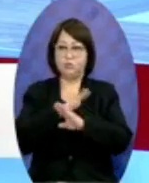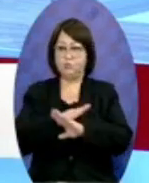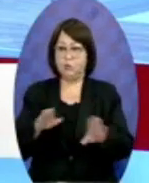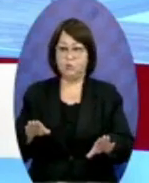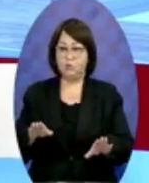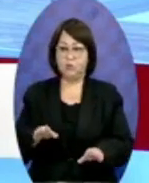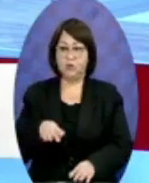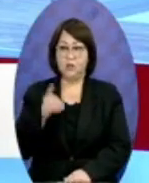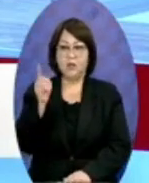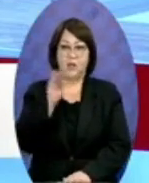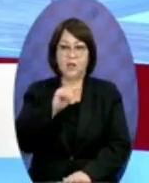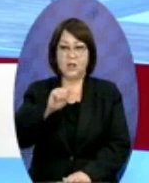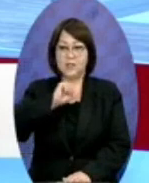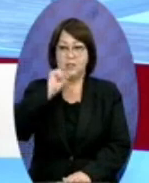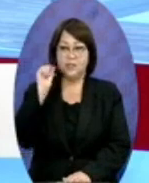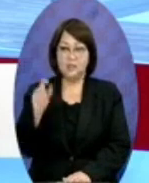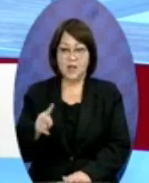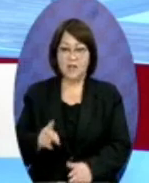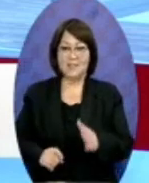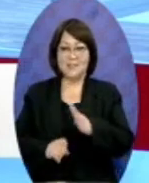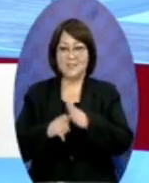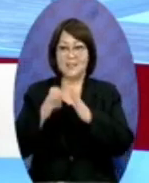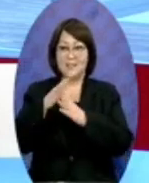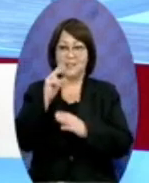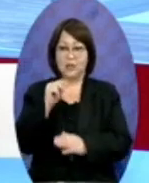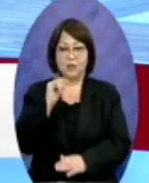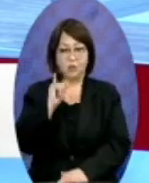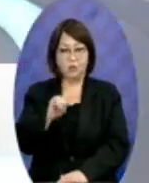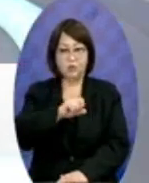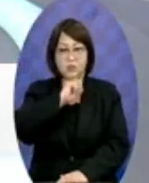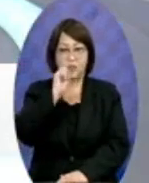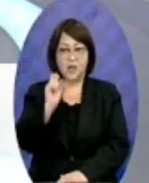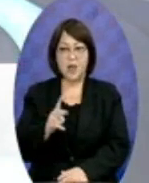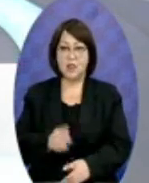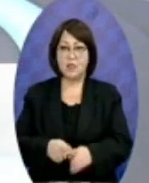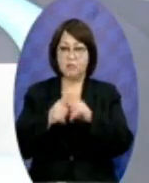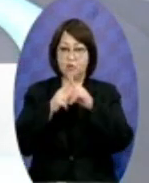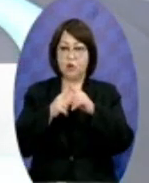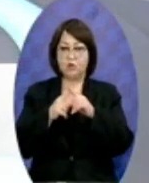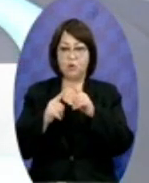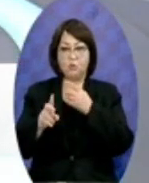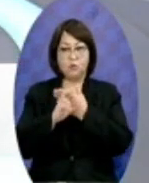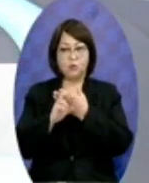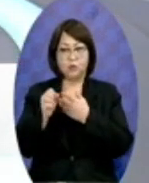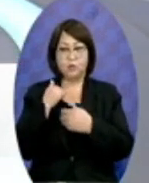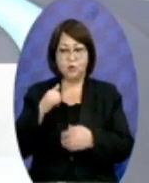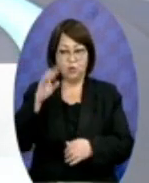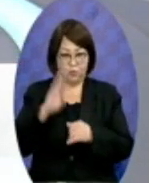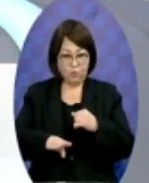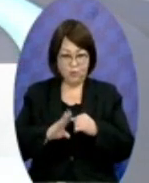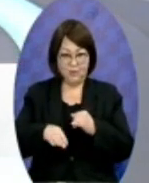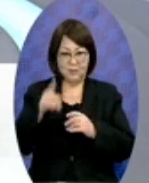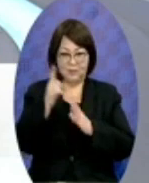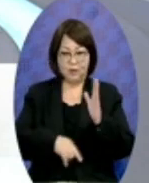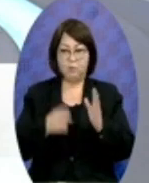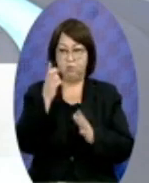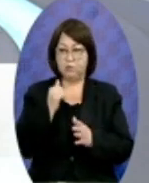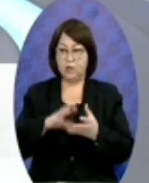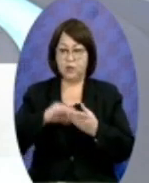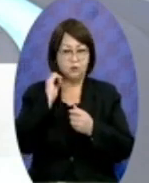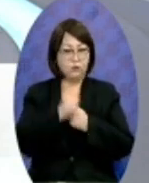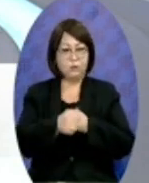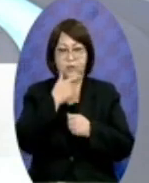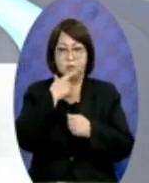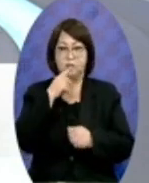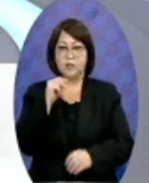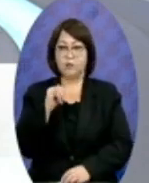зээлийг хязгаарлах нь чанаргүй зээл өсгөө сэргийлж чадах уу? Аа. Сүүлийн саруудад бол чанаргүй зээл маш өндөр өсөлттэй үзүүлэлттэй байгаа. Тэгэхээр хамгийн